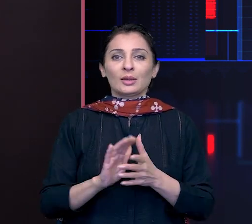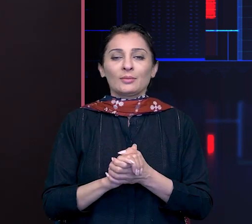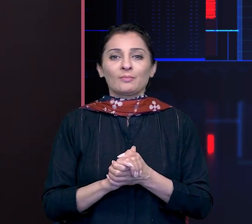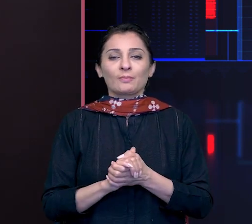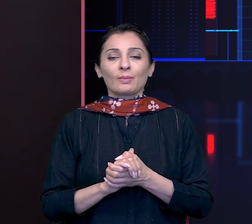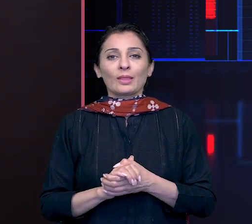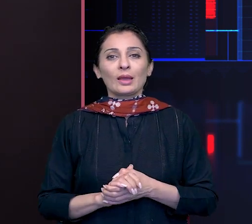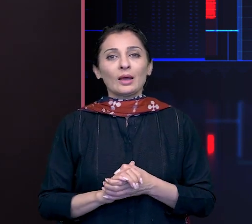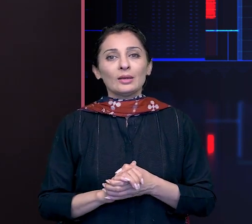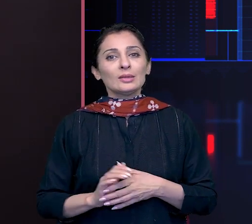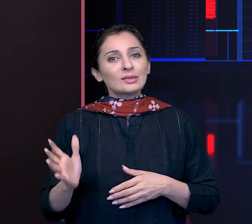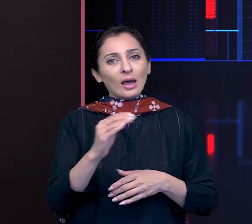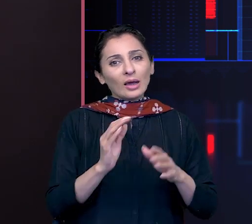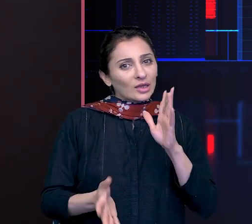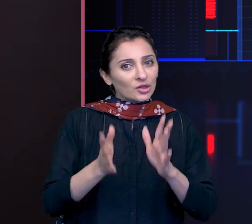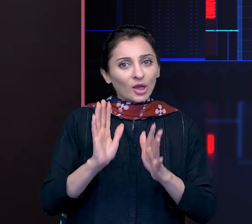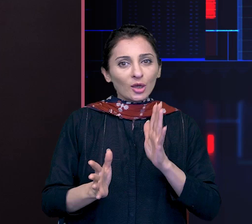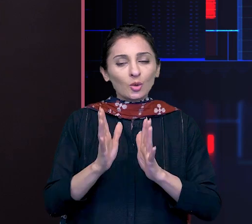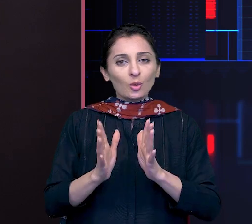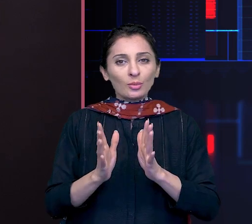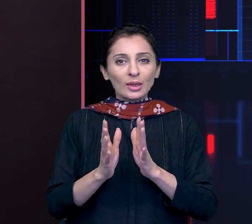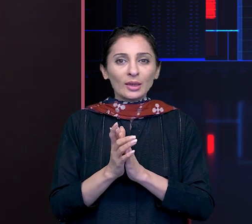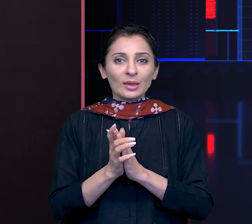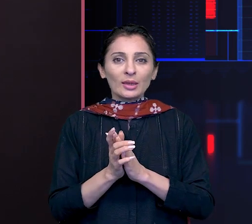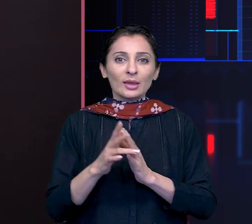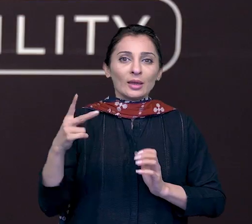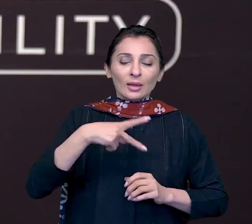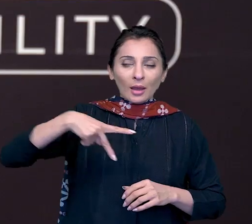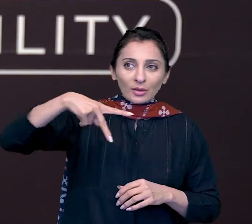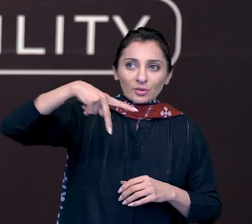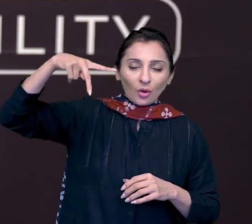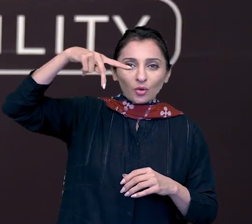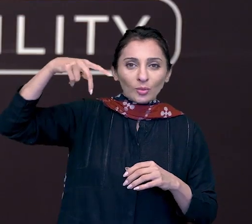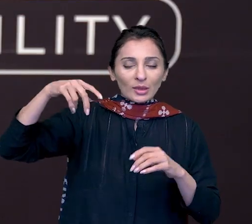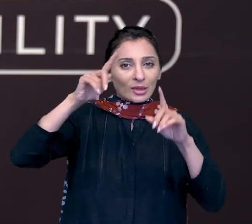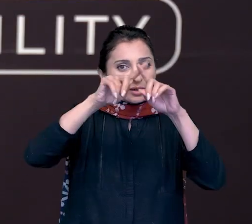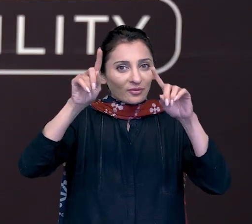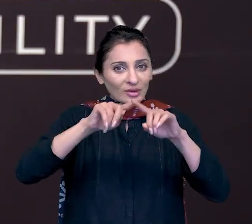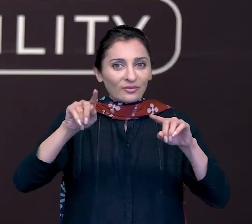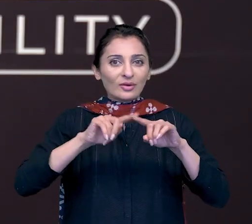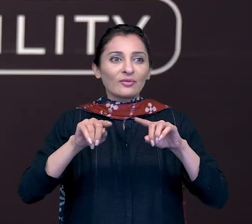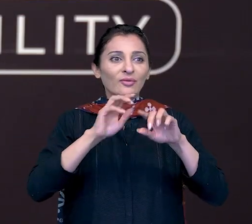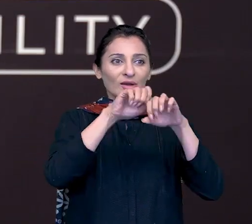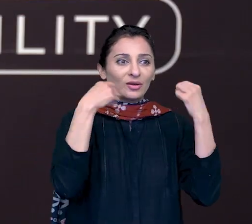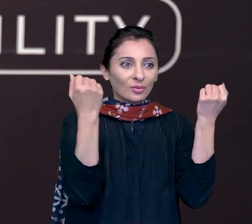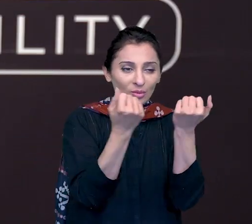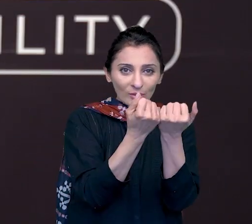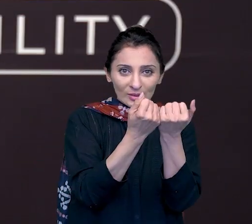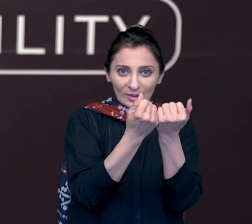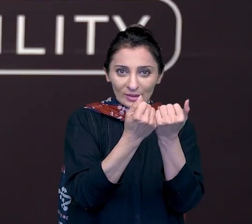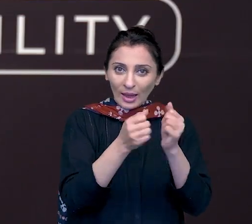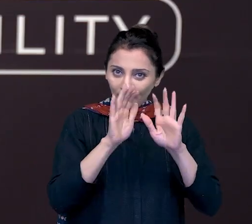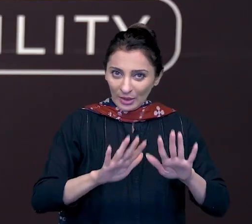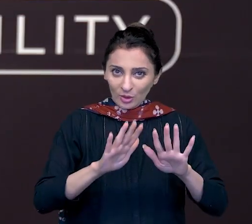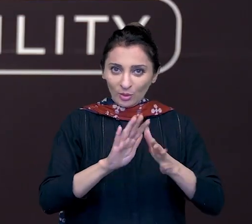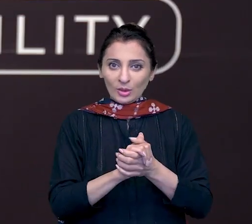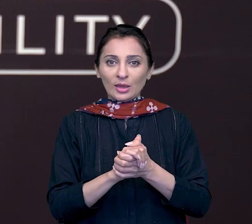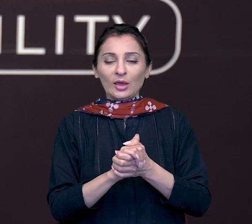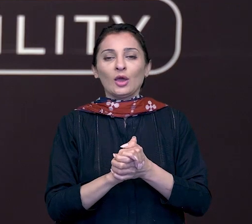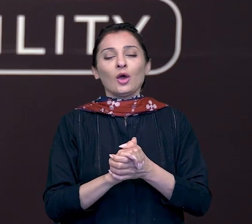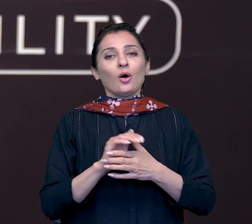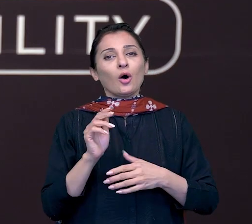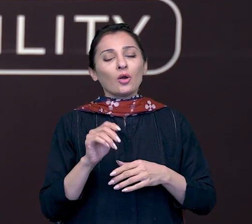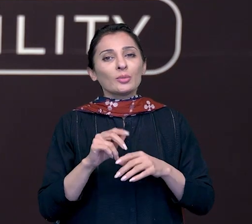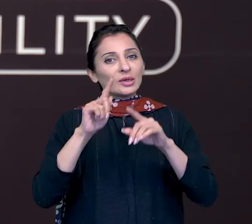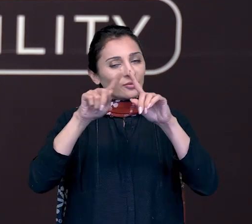ہے تو پاکستان میں بہت سے لوگ ہیں جو اس میں کام کر رہے ہیں. ہر سٹی میں اسٹرانومی کی ڈفرینٹ آبزرویٹریز بنی ہوئی ہیں